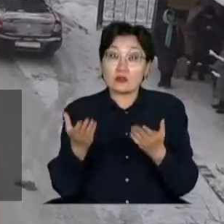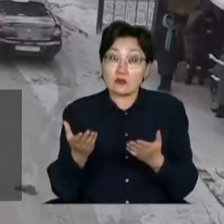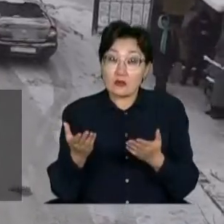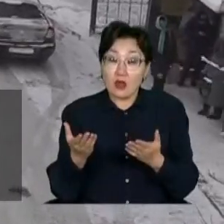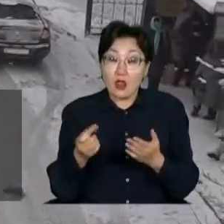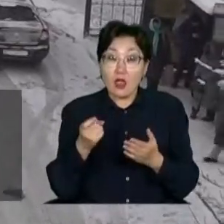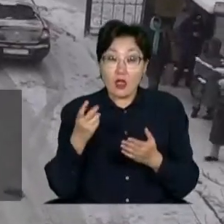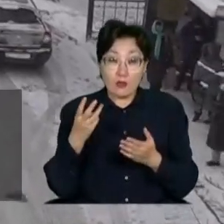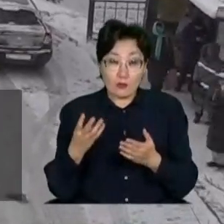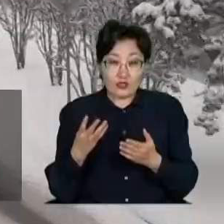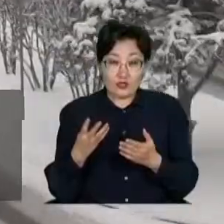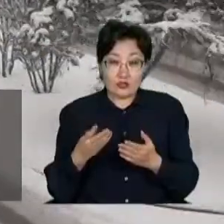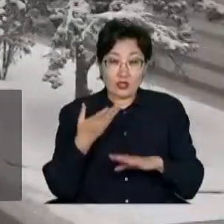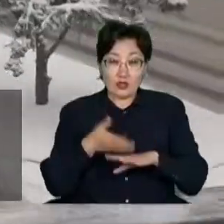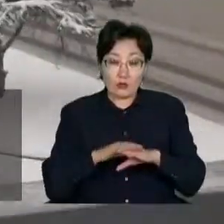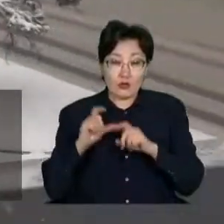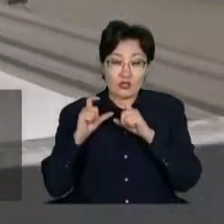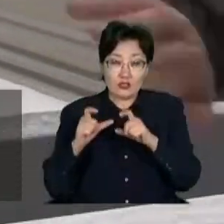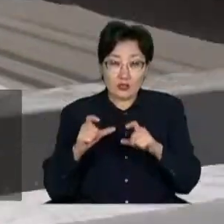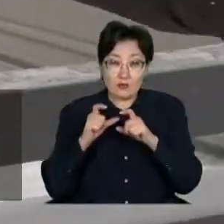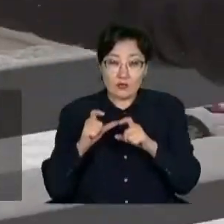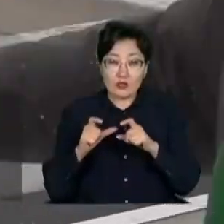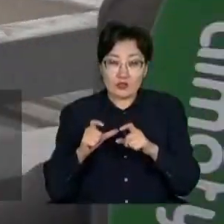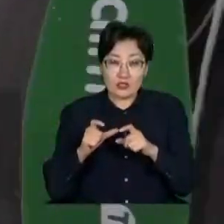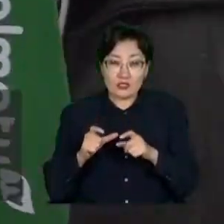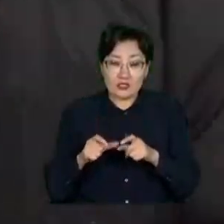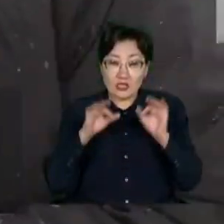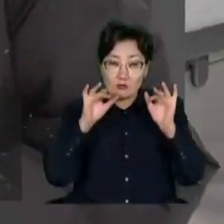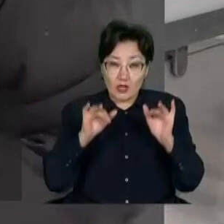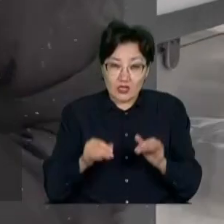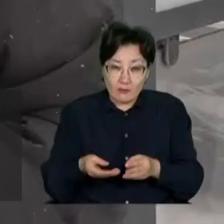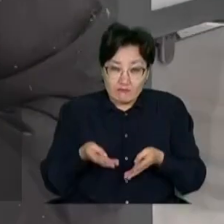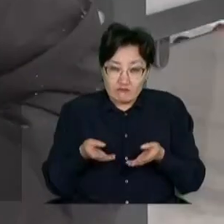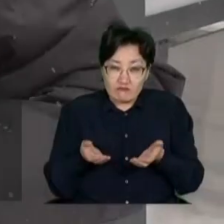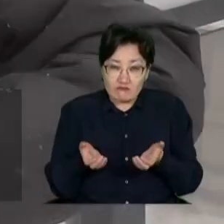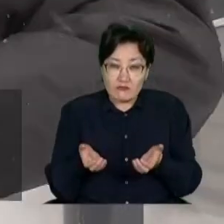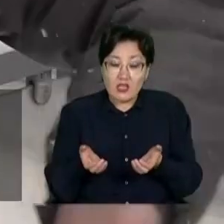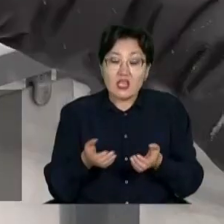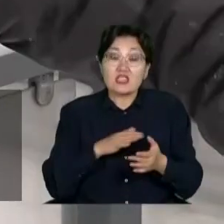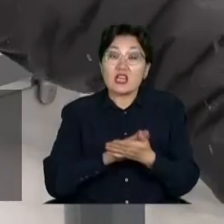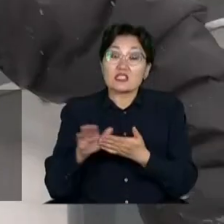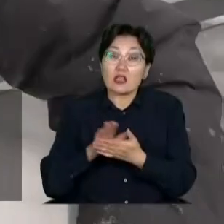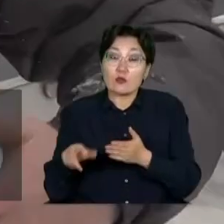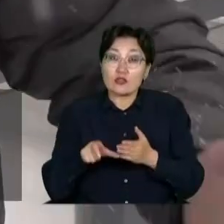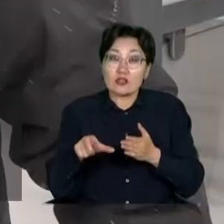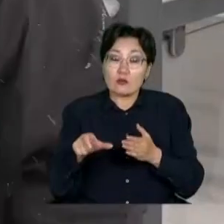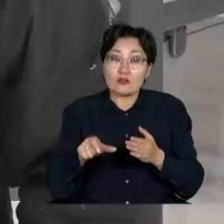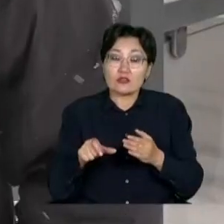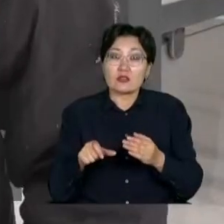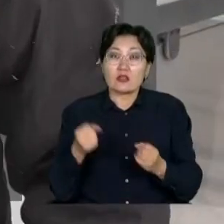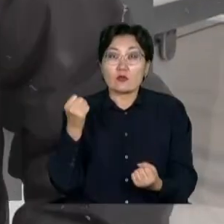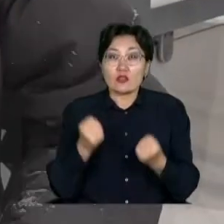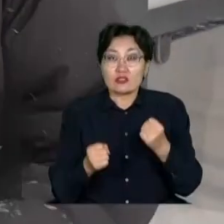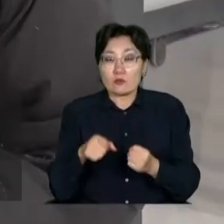Кәдімгідей бірнеше ауыр жүк көліктері алдына түскен ағылпа қардың бәрін тазалап, жолдың бәрін көліктер, темір